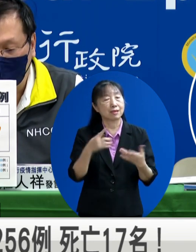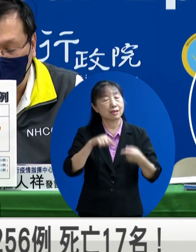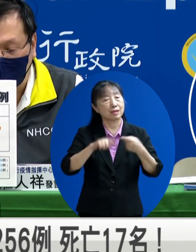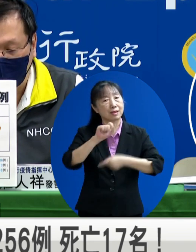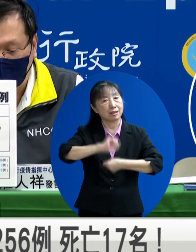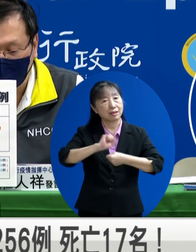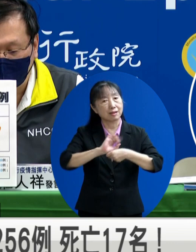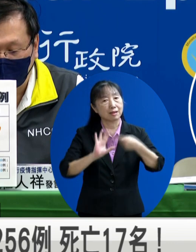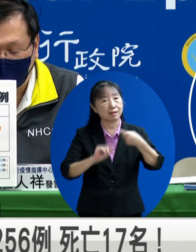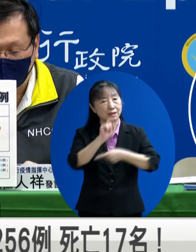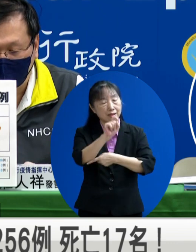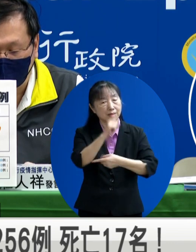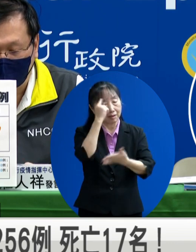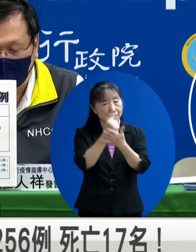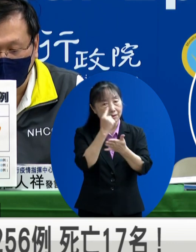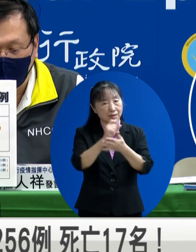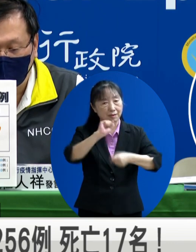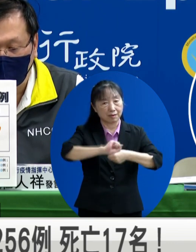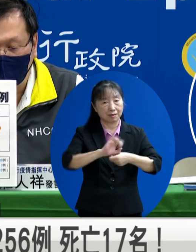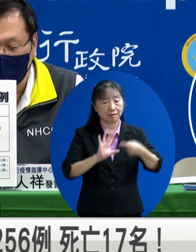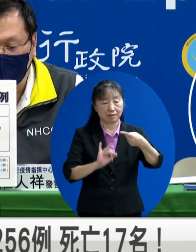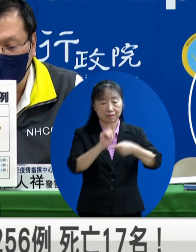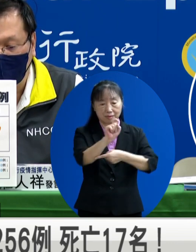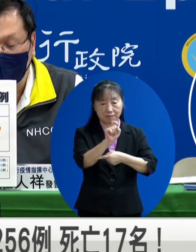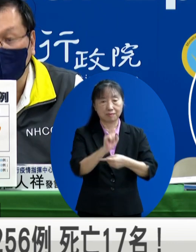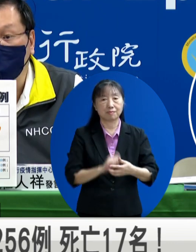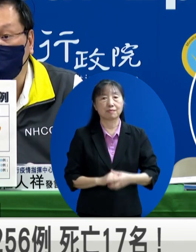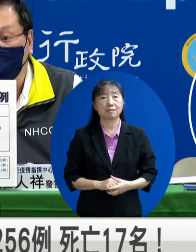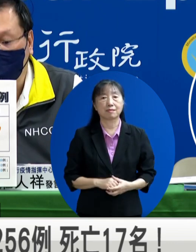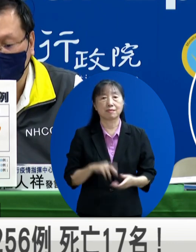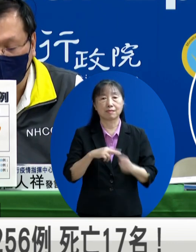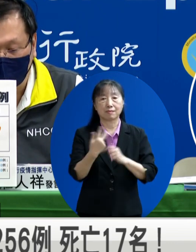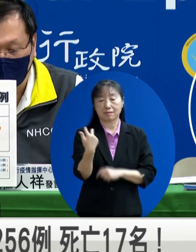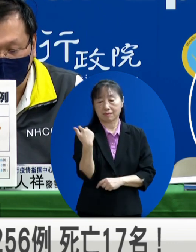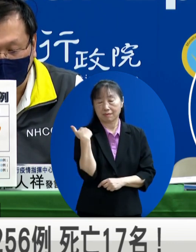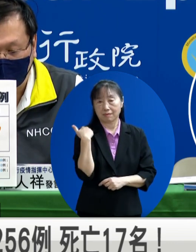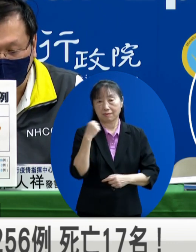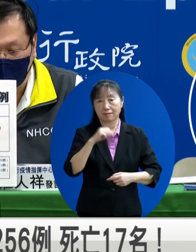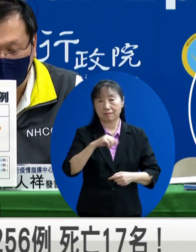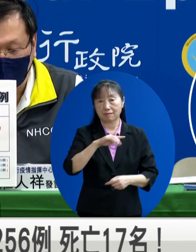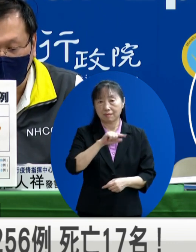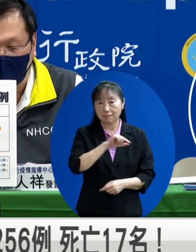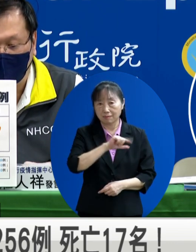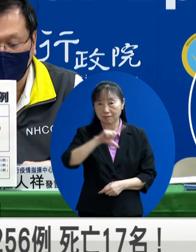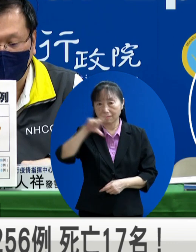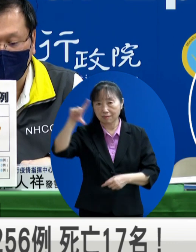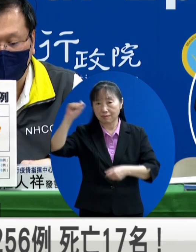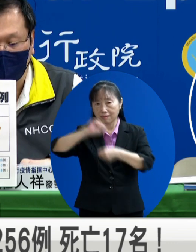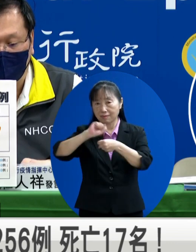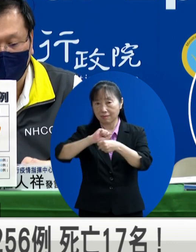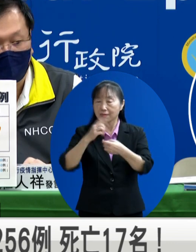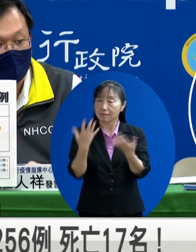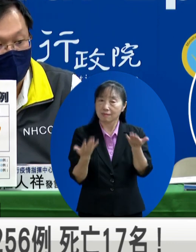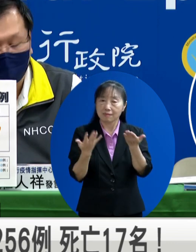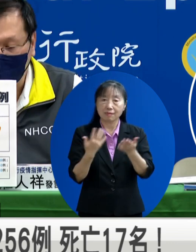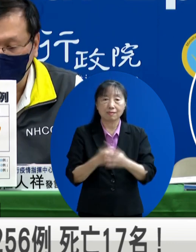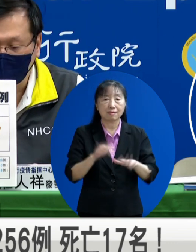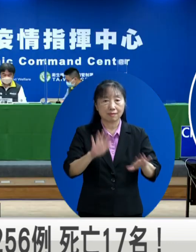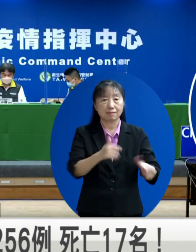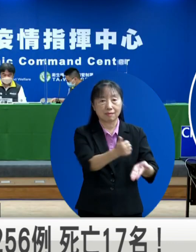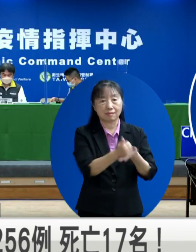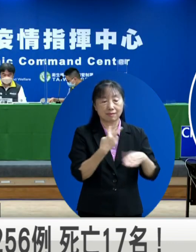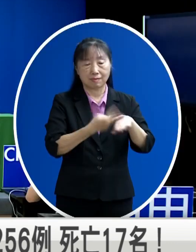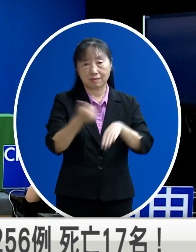加10%，每天增加10%哈，所以跟这个前一周上升的幅度是差不多。好，那再来再请罗副再继